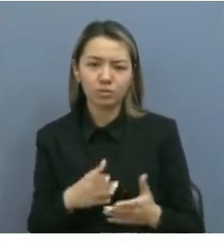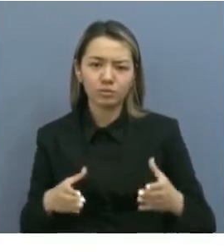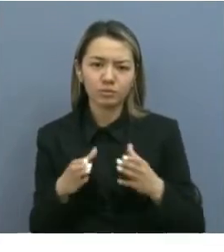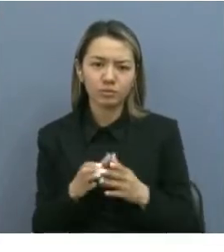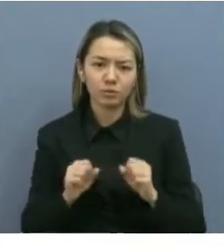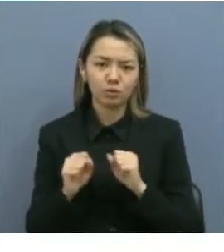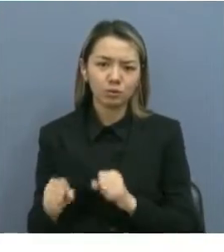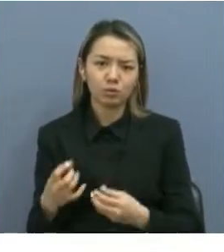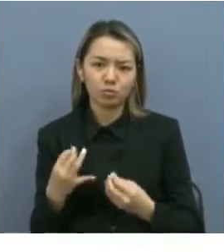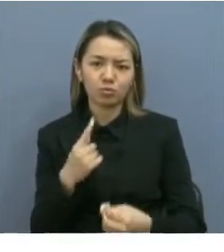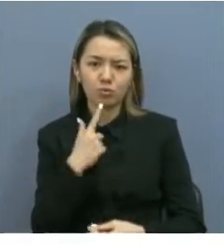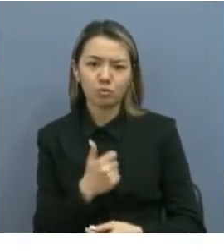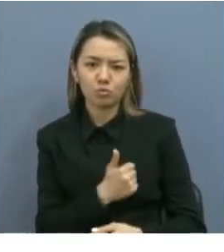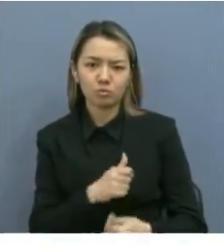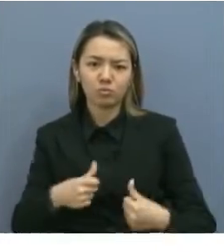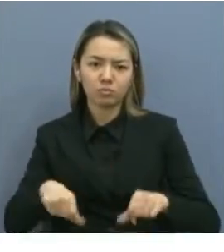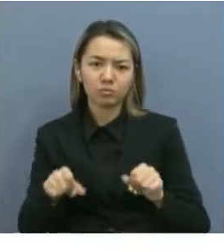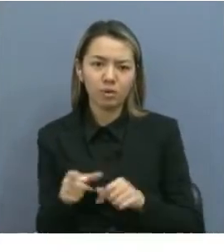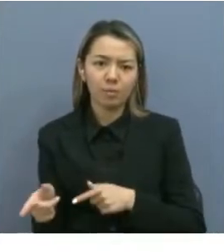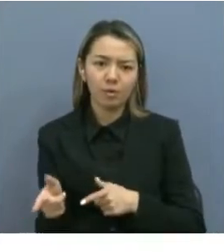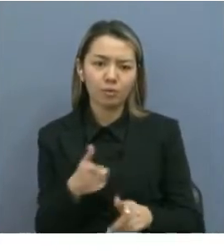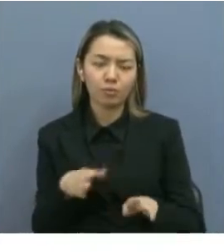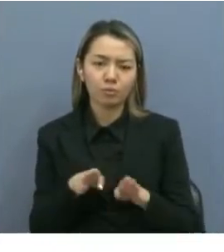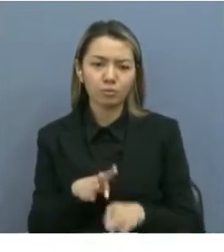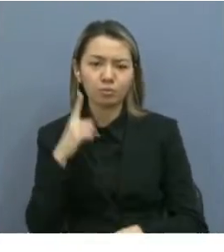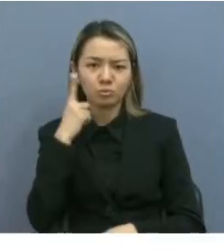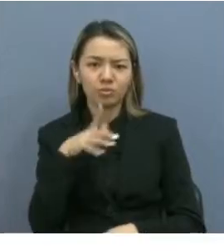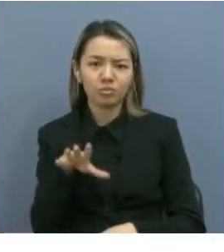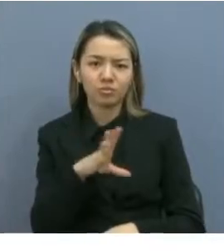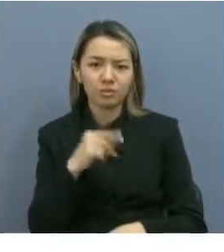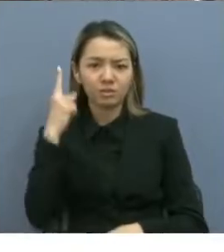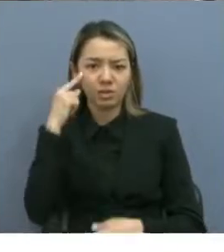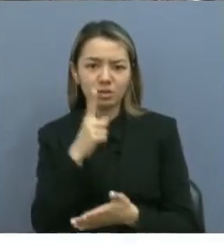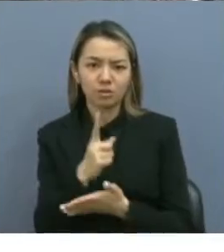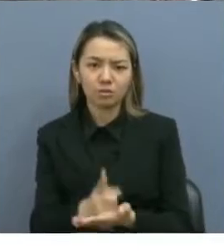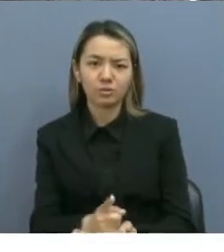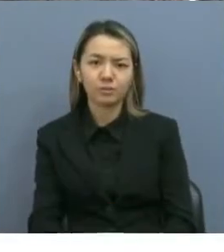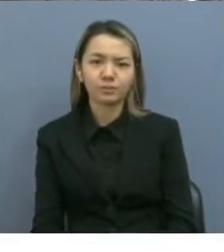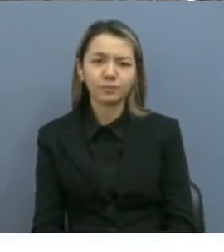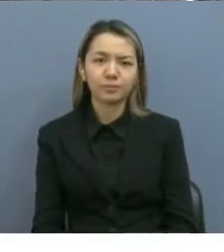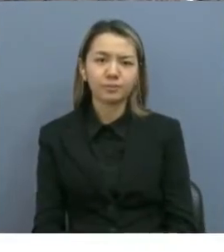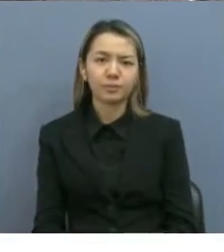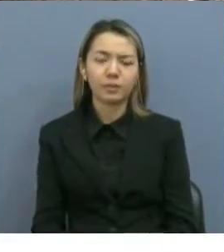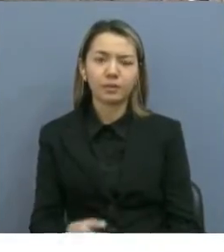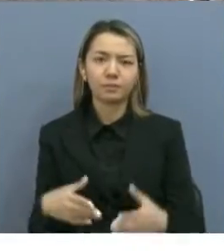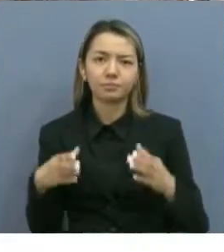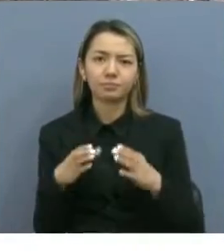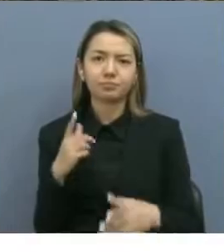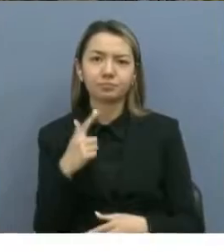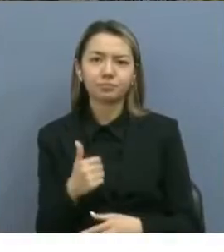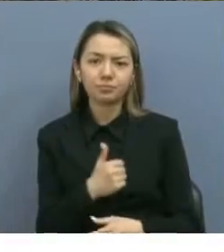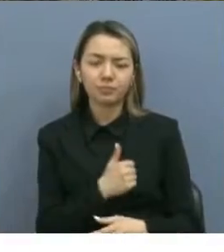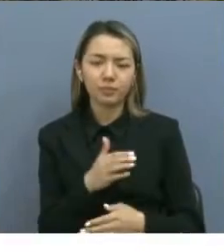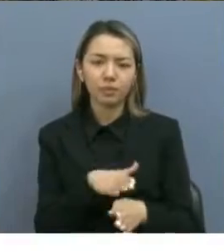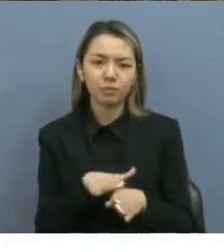қабілеті туралы, сондай-ақ қарулы күштердің жауынгерлік дайындығы туралы ойлайтынын барлығы білуі керек. Сонымен жергілікті әскери комиссариаттар арқылы